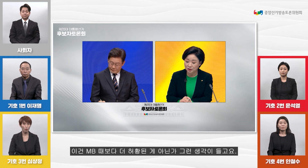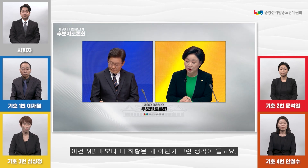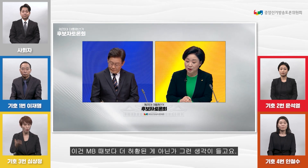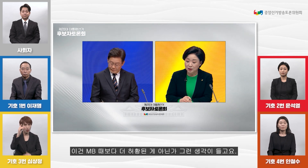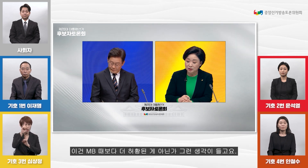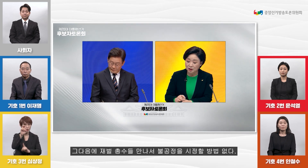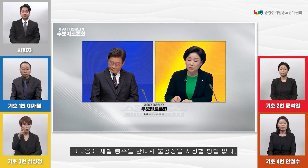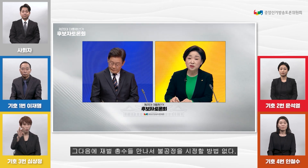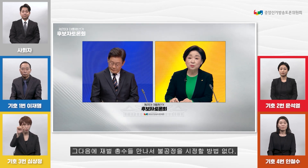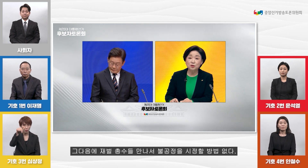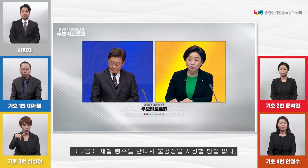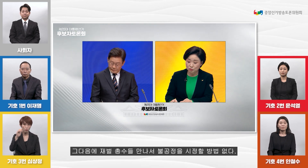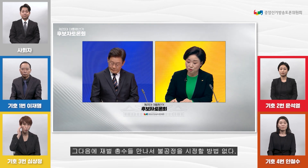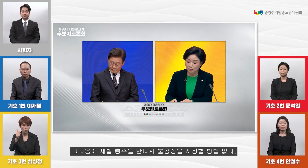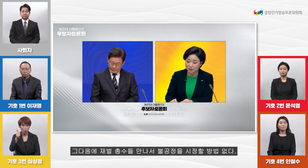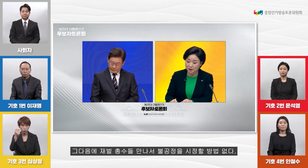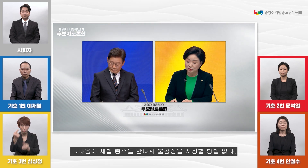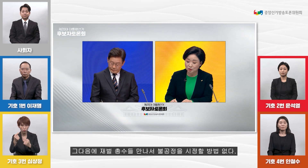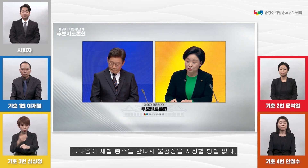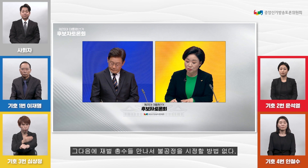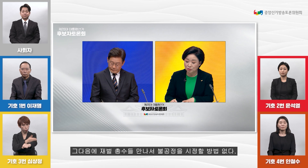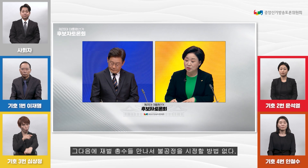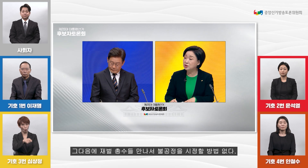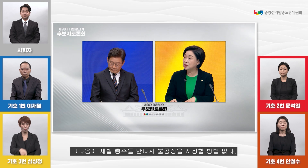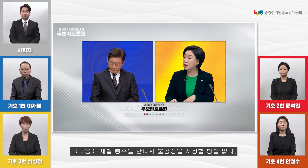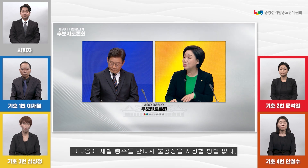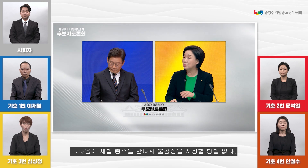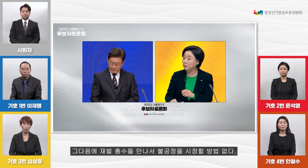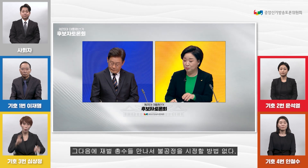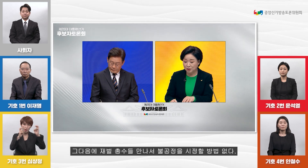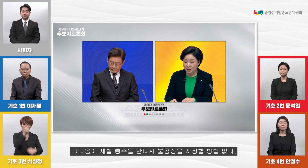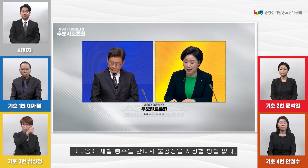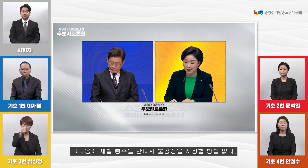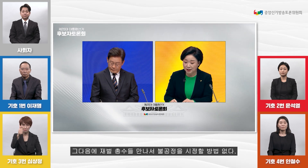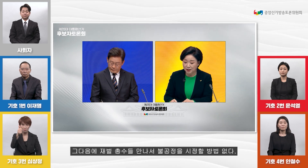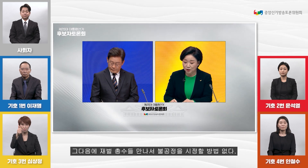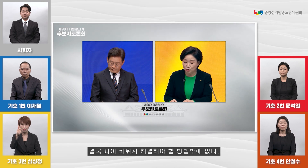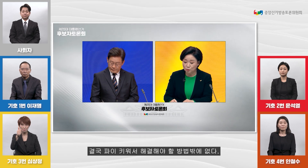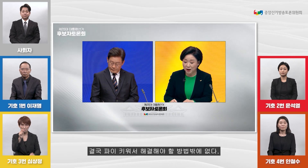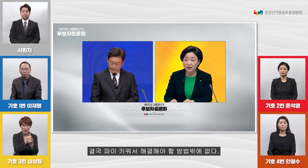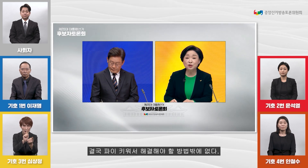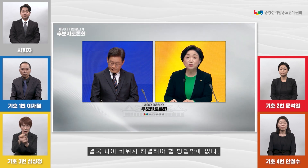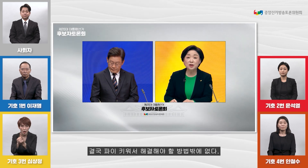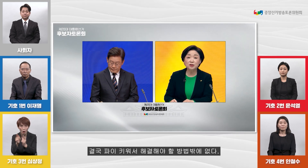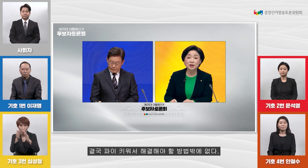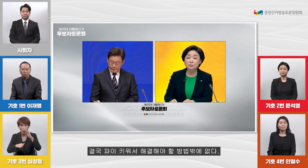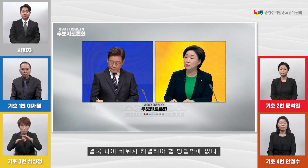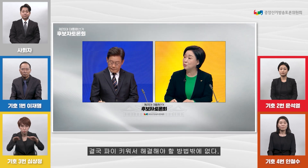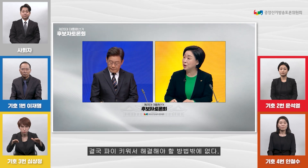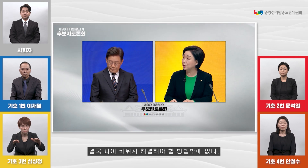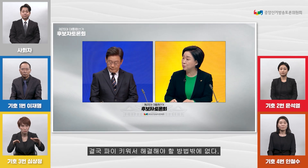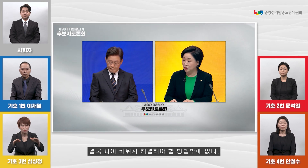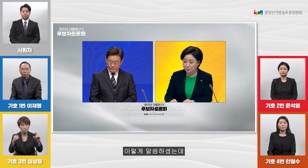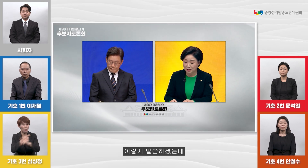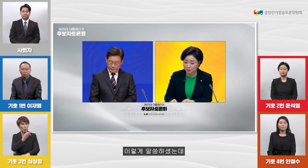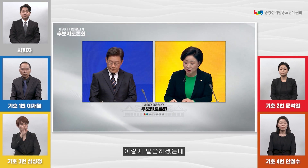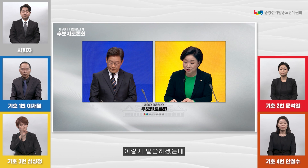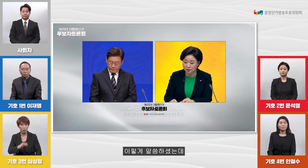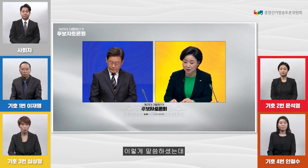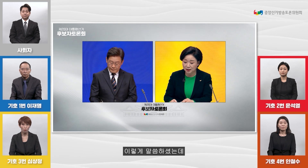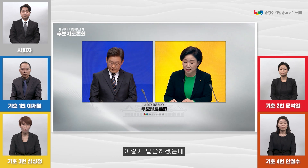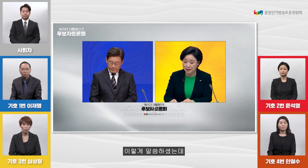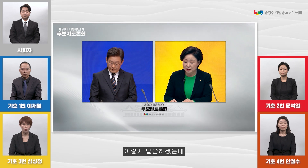들고요. 그다음에 재벌 총수들 만나서 불공정을 시정할 방법 없다. 결국 파이 키워서 해결하는 방법밖에 없다 이렇게